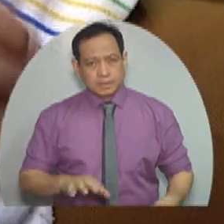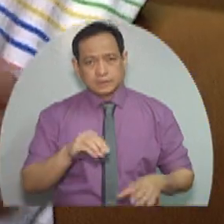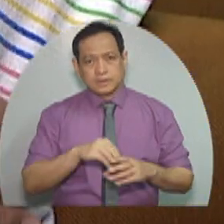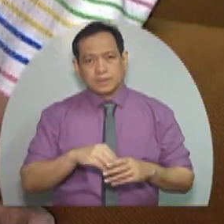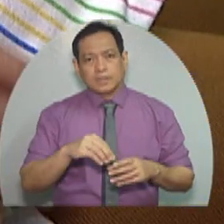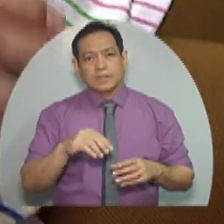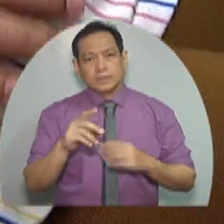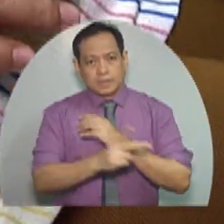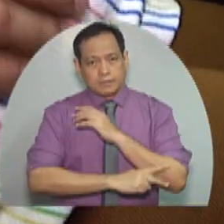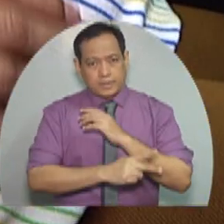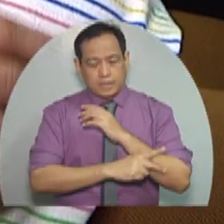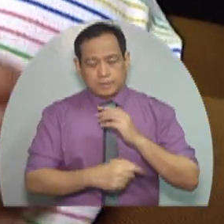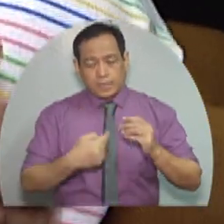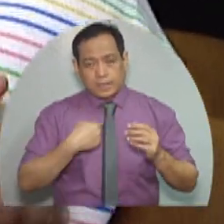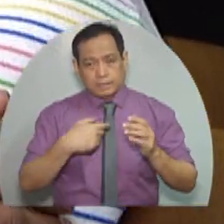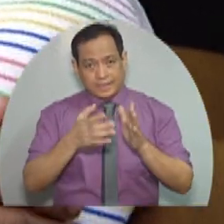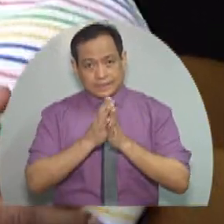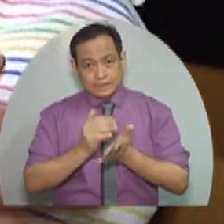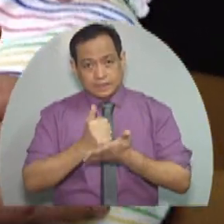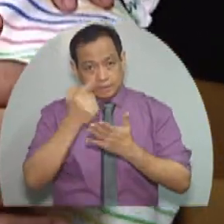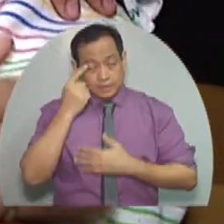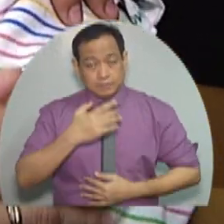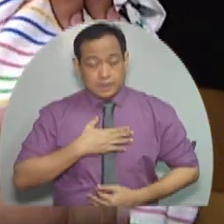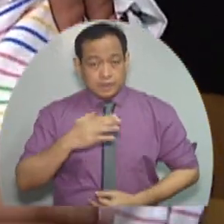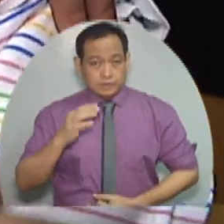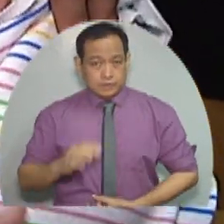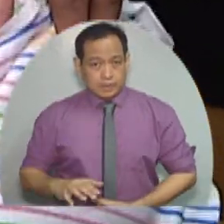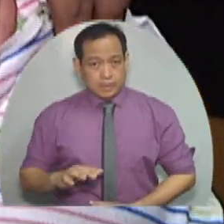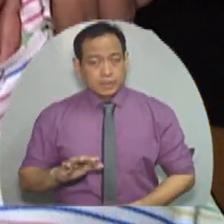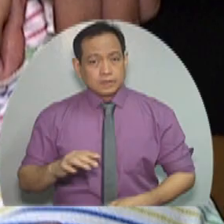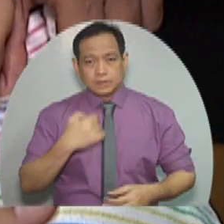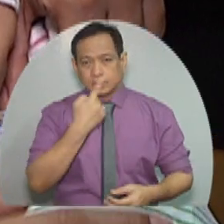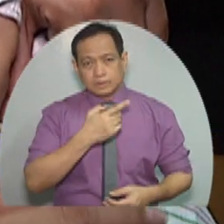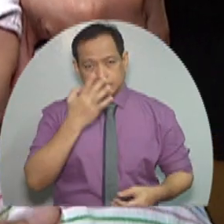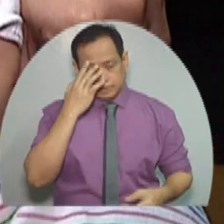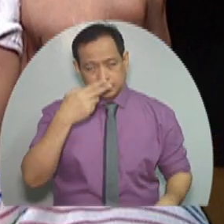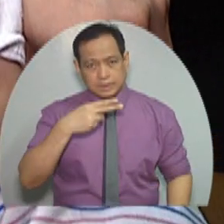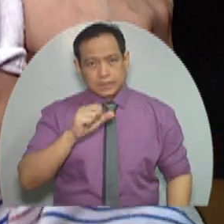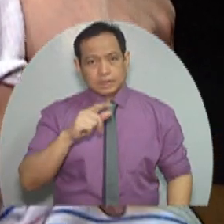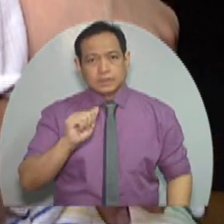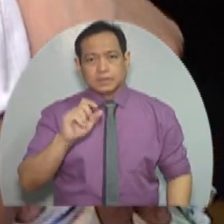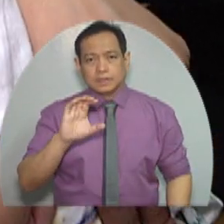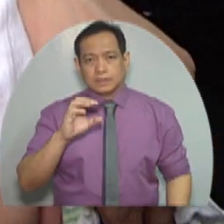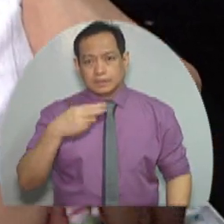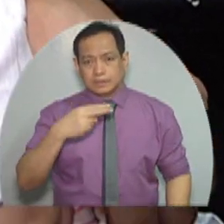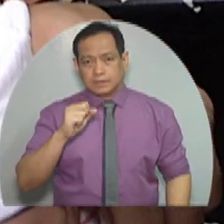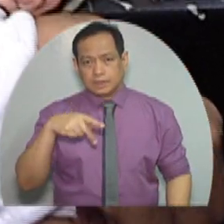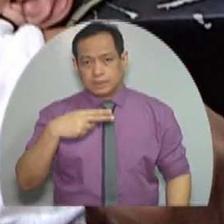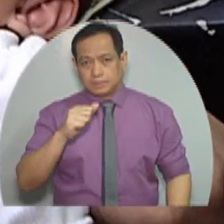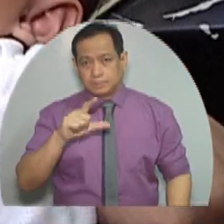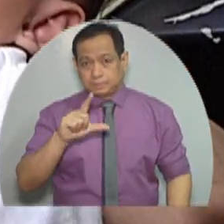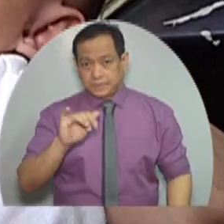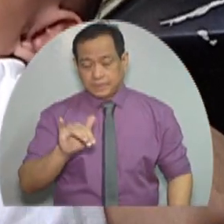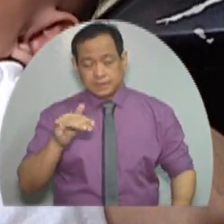po kami. Nananawagan po ako sa para sa anak ko po na may sakit po na hydrocephaly po